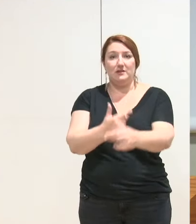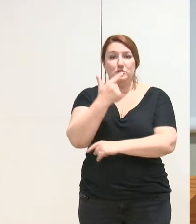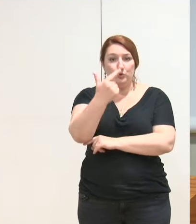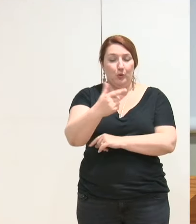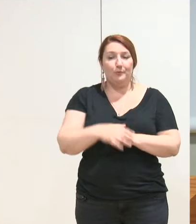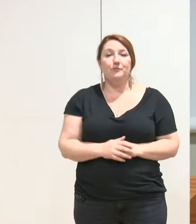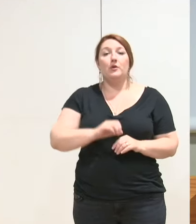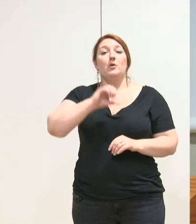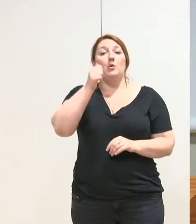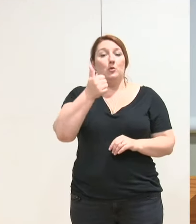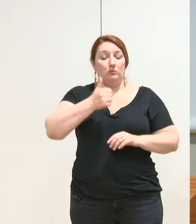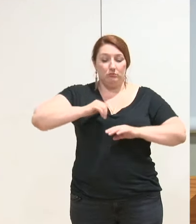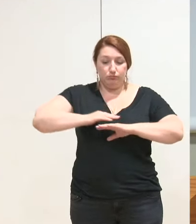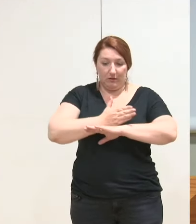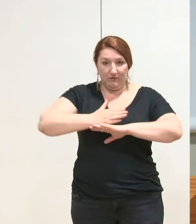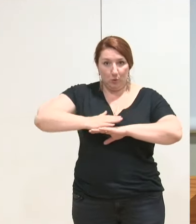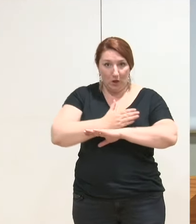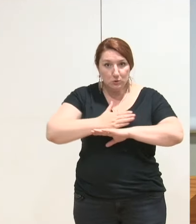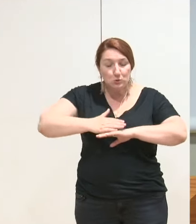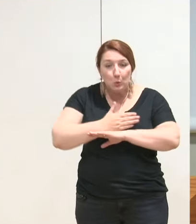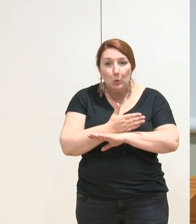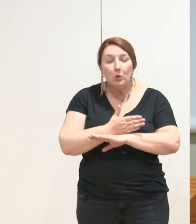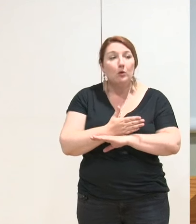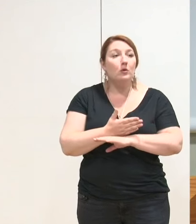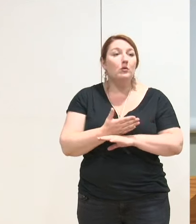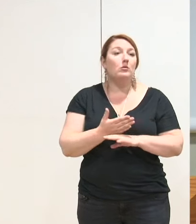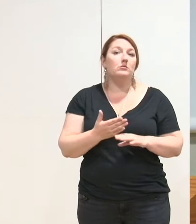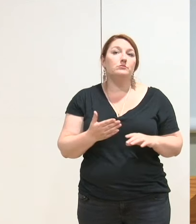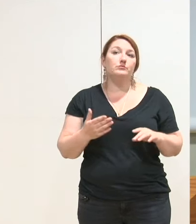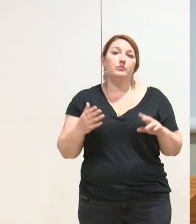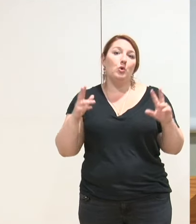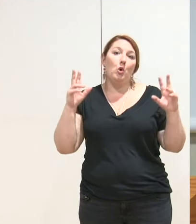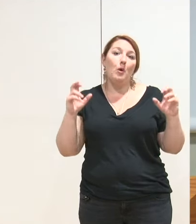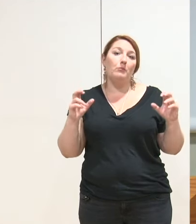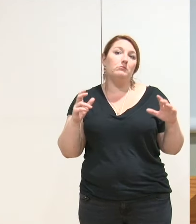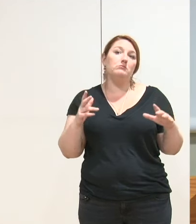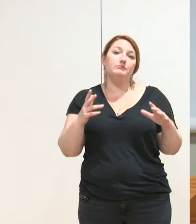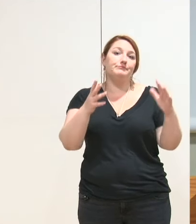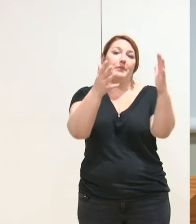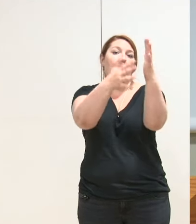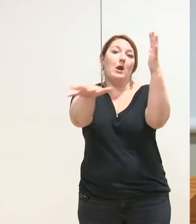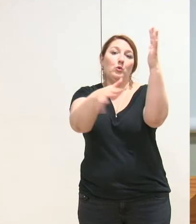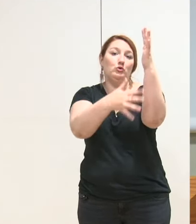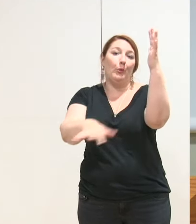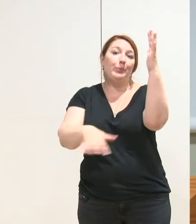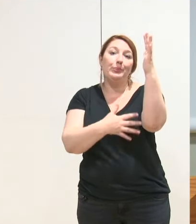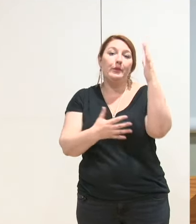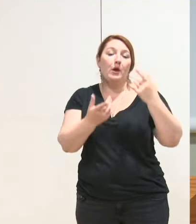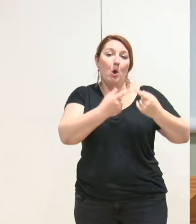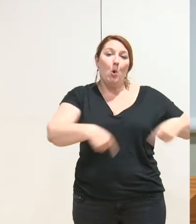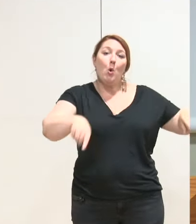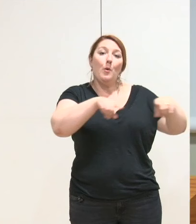sera un petit peu les euh grandes lignes euh qui devrait passer à l'automne euh devant le comité